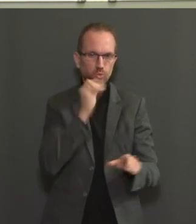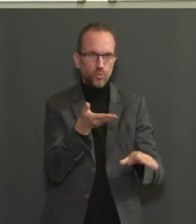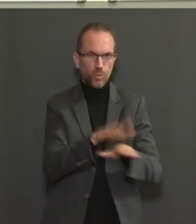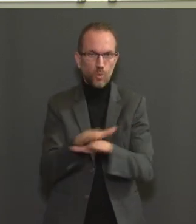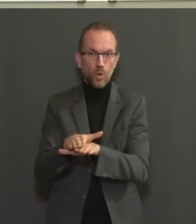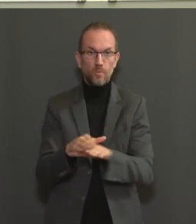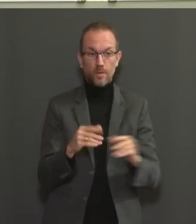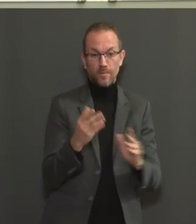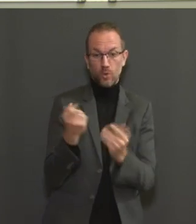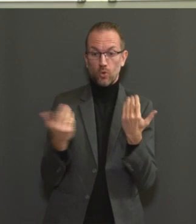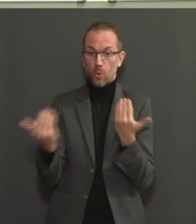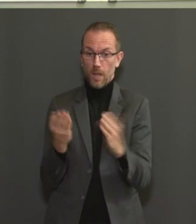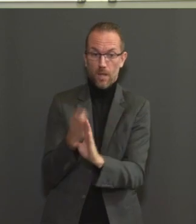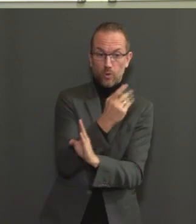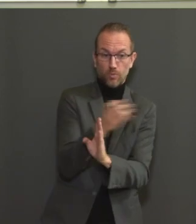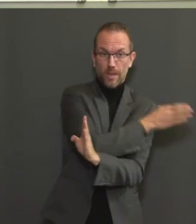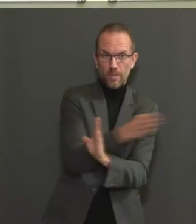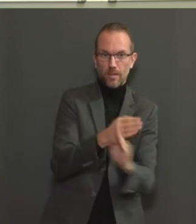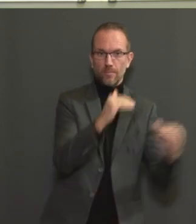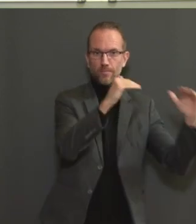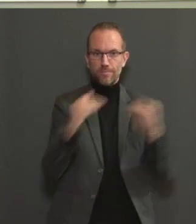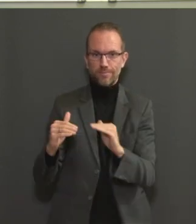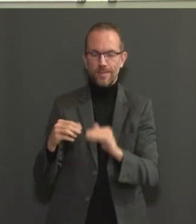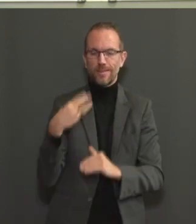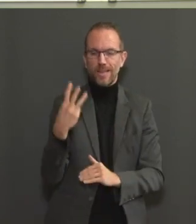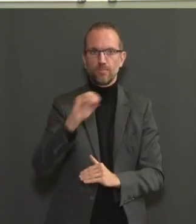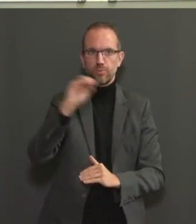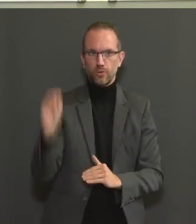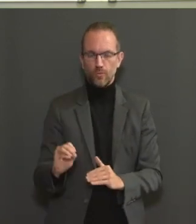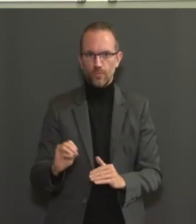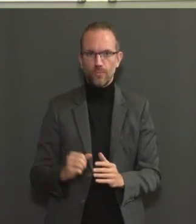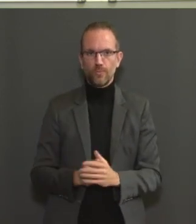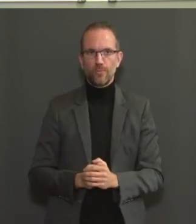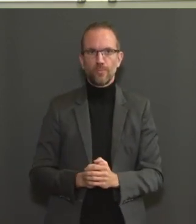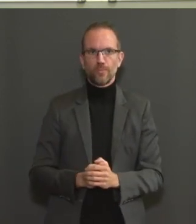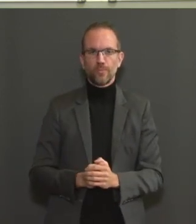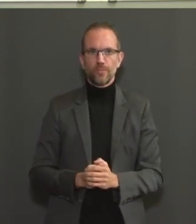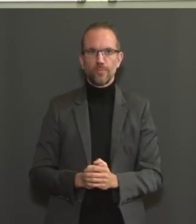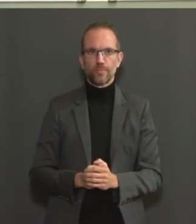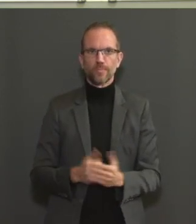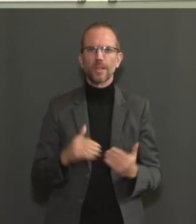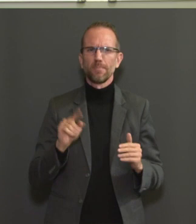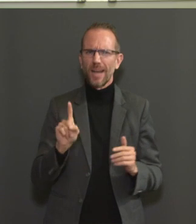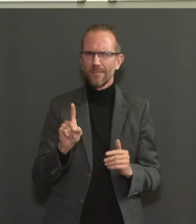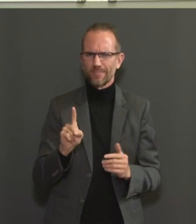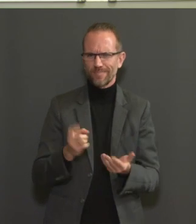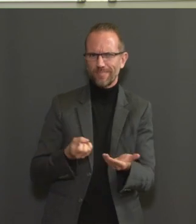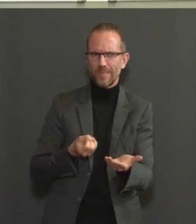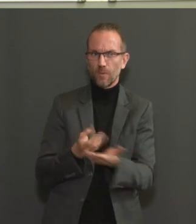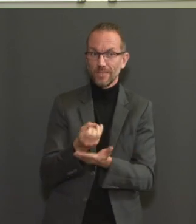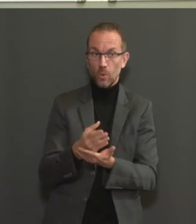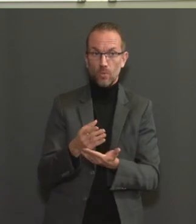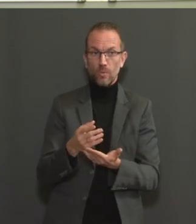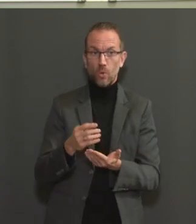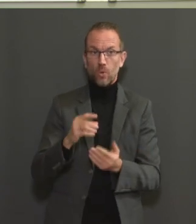moins que la semaine précédente. Il faut souligner que le taux de mortalité, c'est-à-dire le nombre de morts par 100